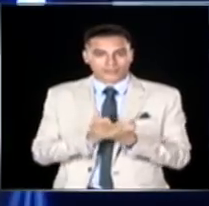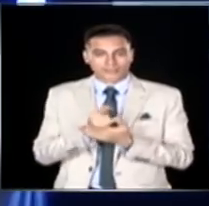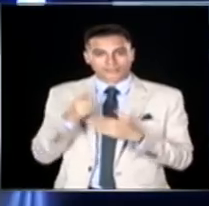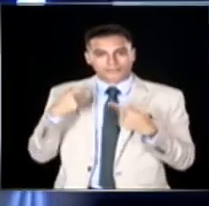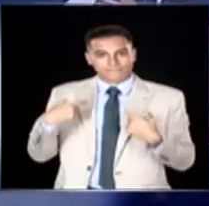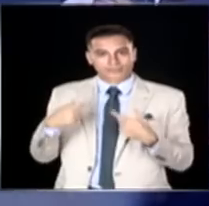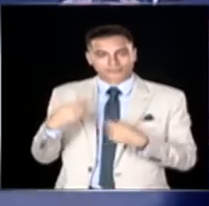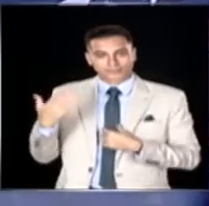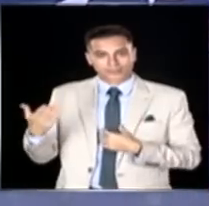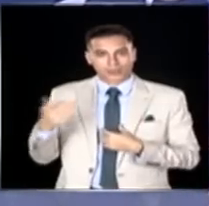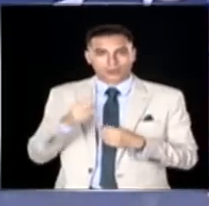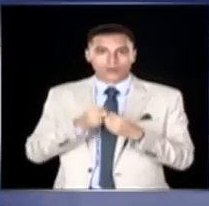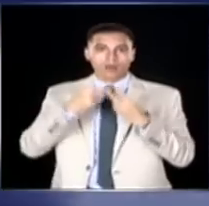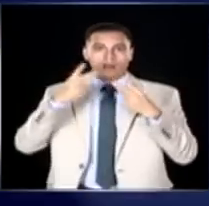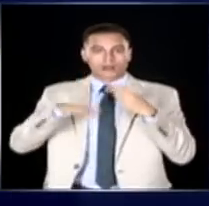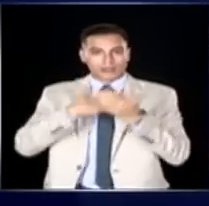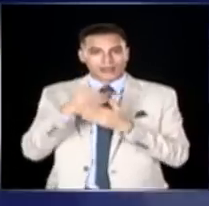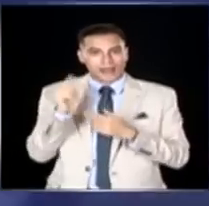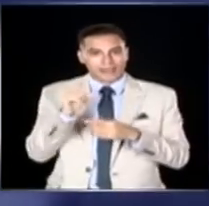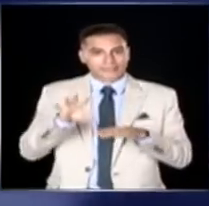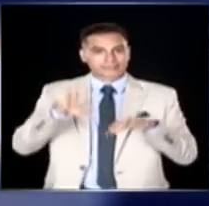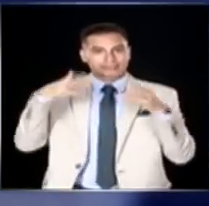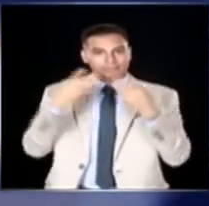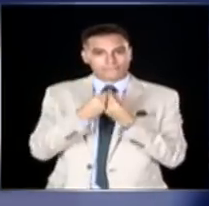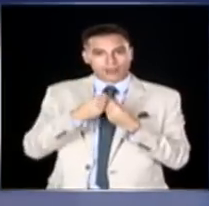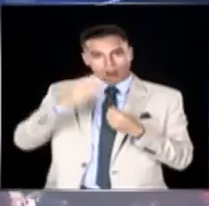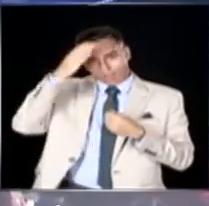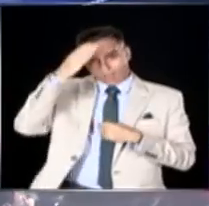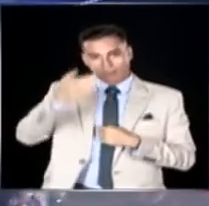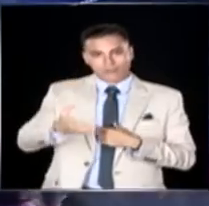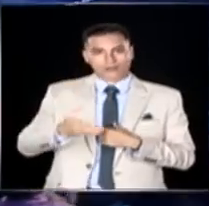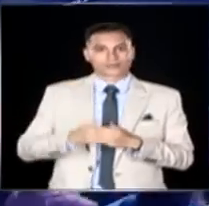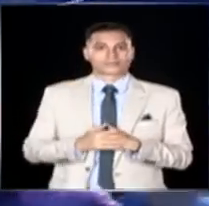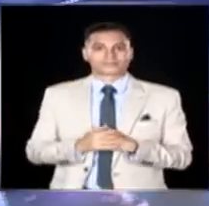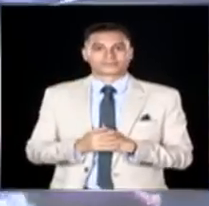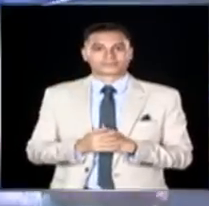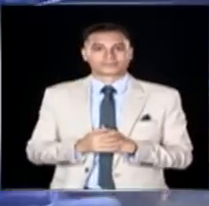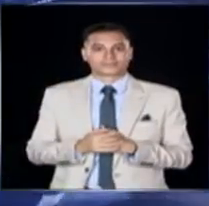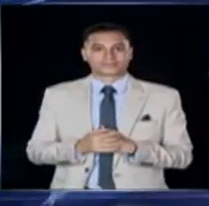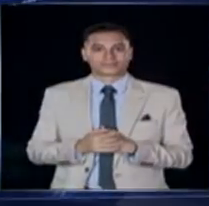الشيماء. وإلى اللقاء وحلقة جديدة مع العباقرة.